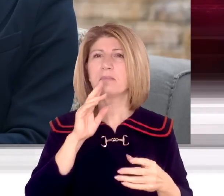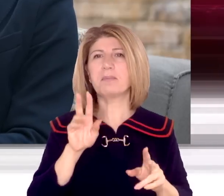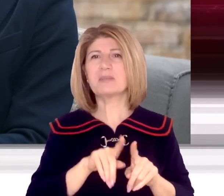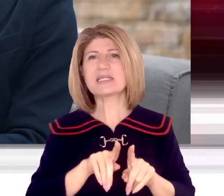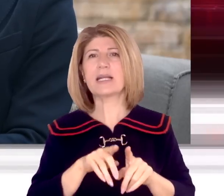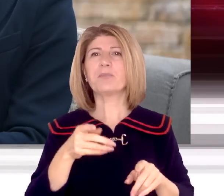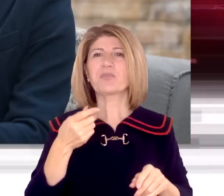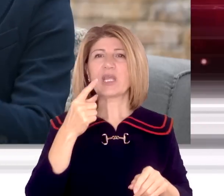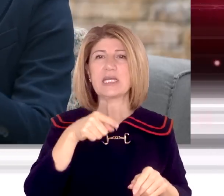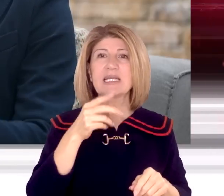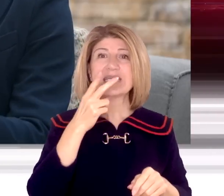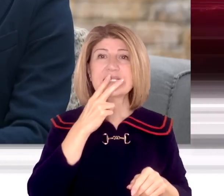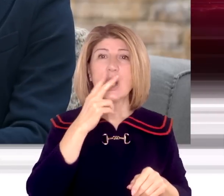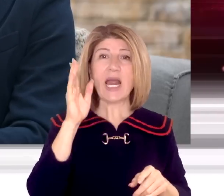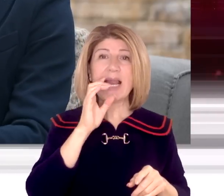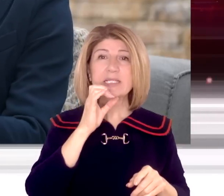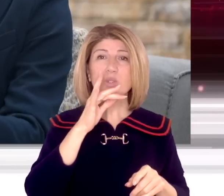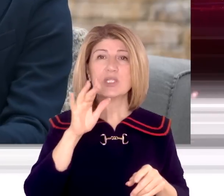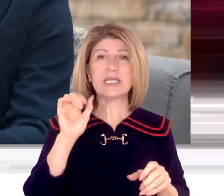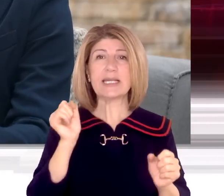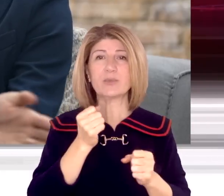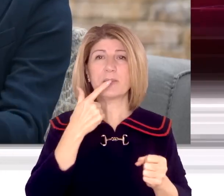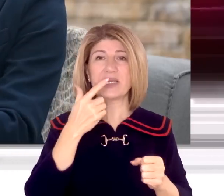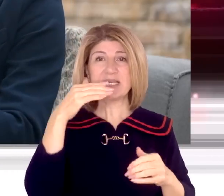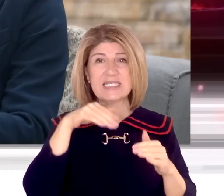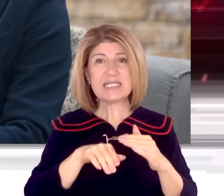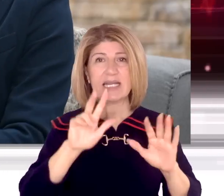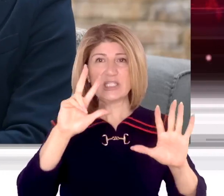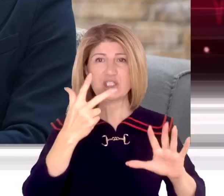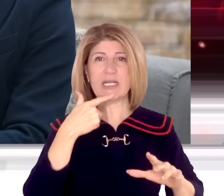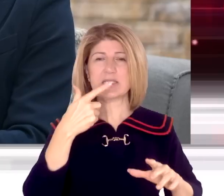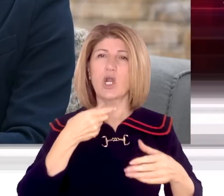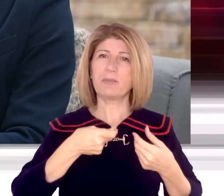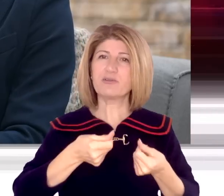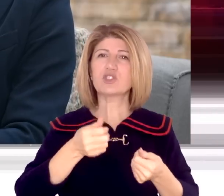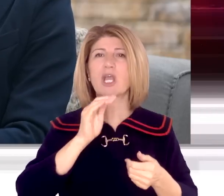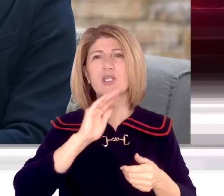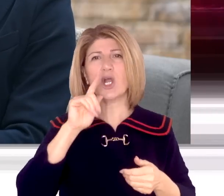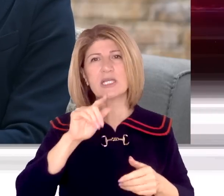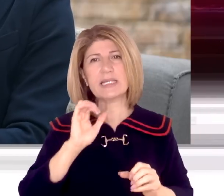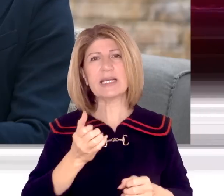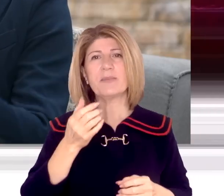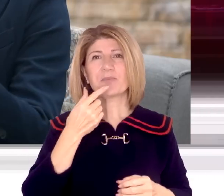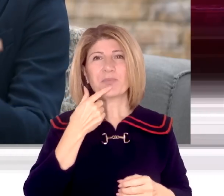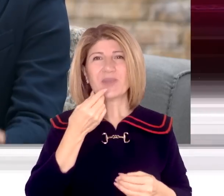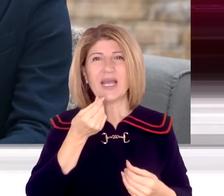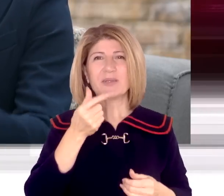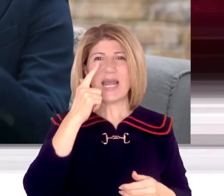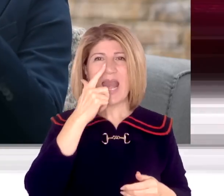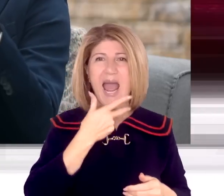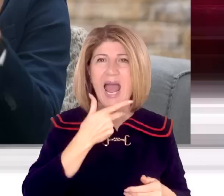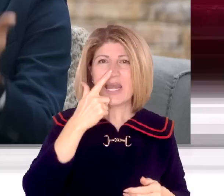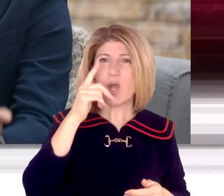مثال اینکه سیگار الکترونیکی رو نتونن به پایین تر از 18 سال بفروشن، یا اینکه طعمای